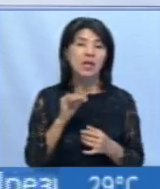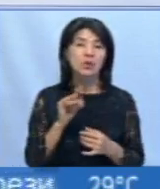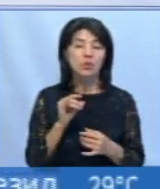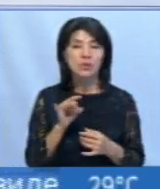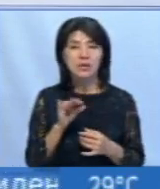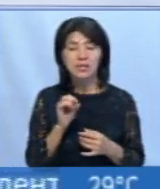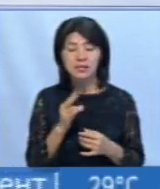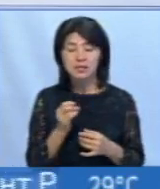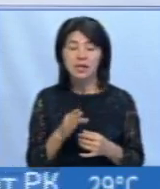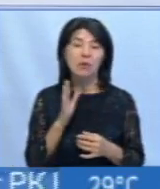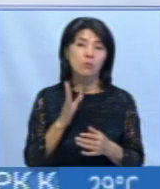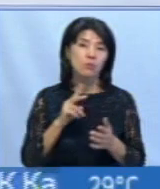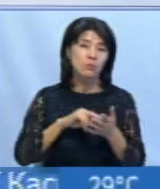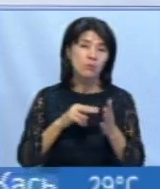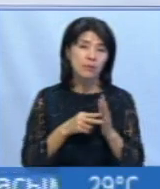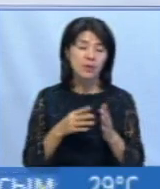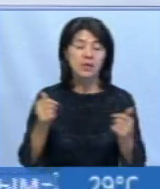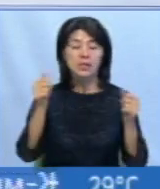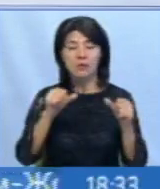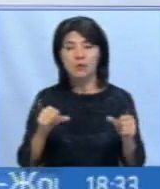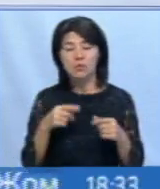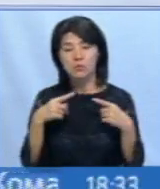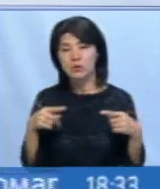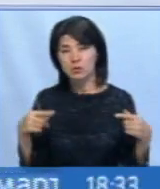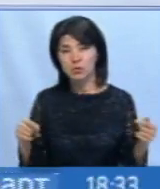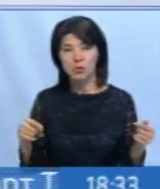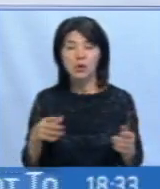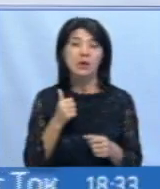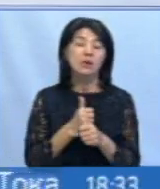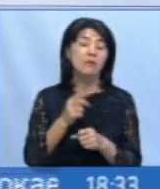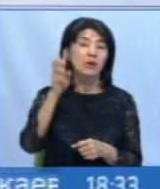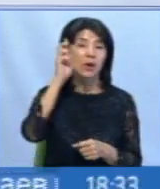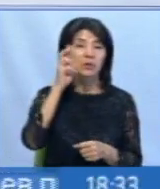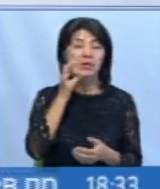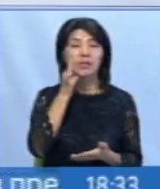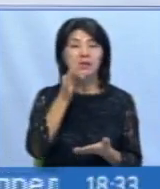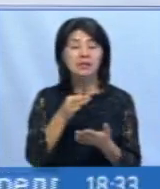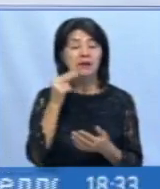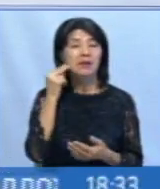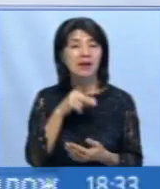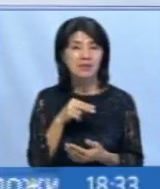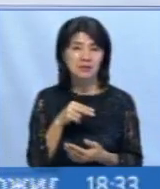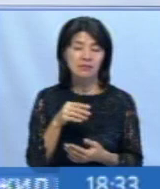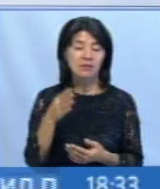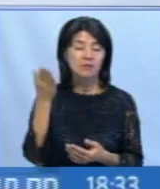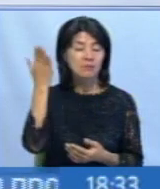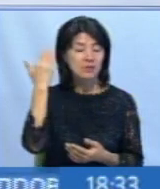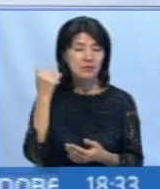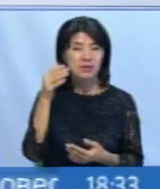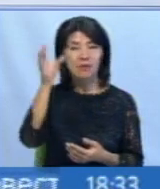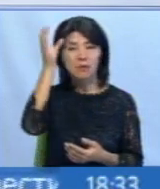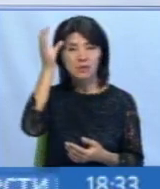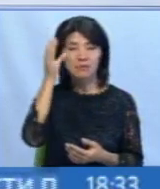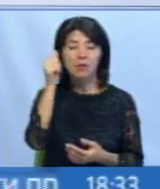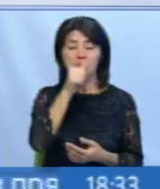стратегическому планированию и реформам и другое. Глава государства затронул и качество высшего образования. С прошлого года